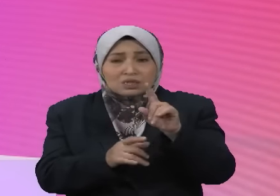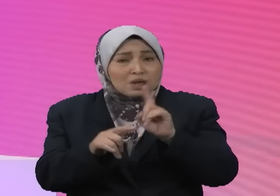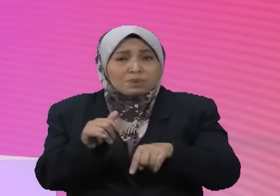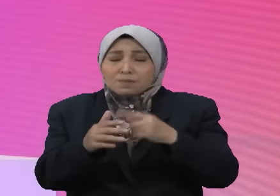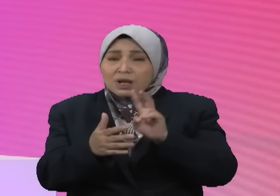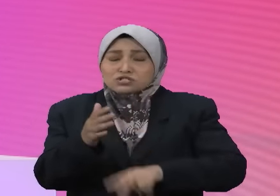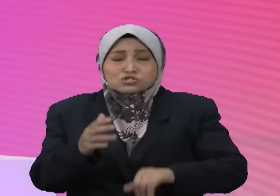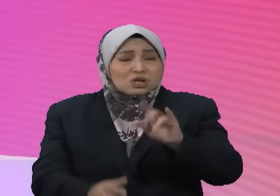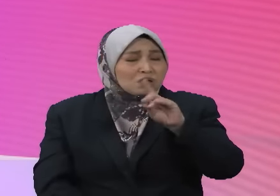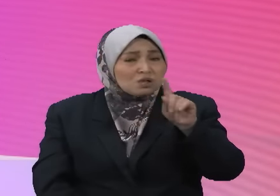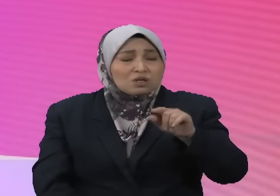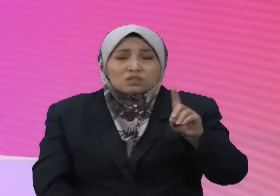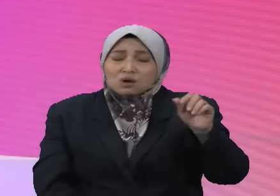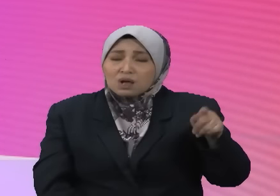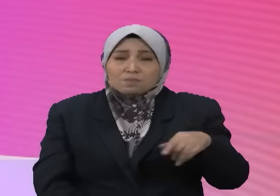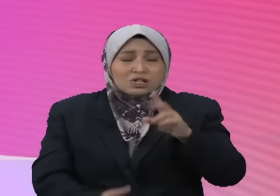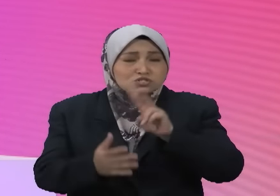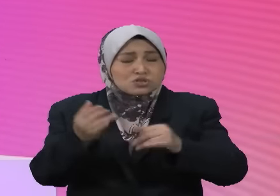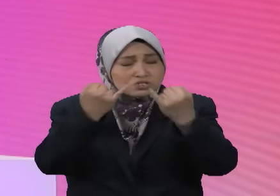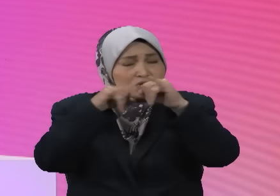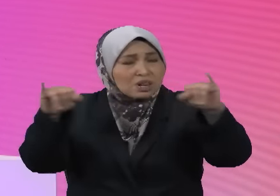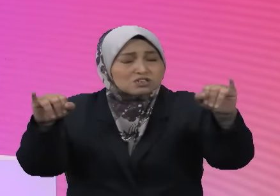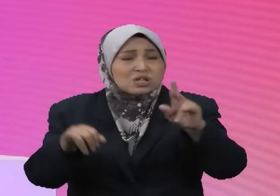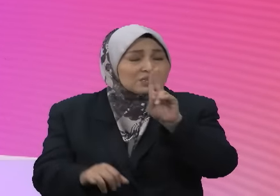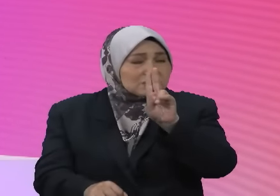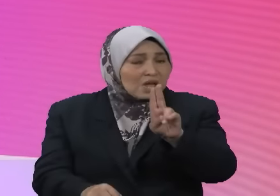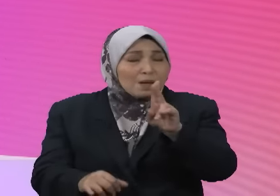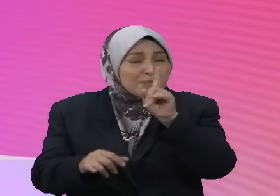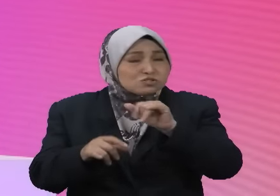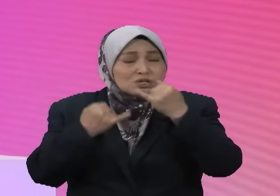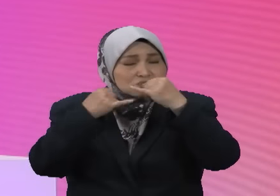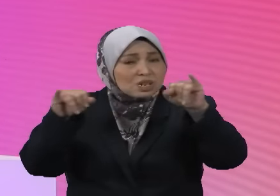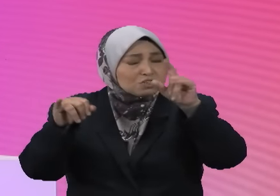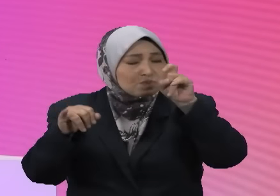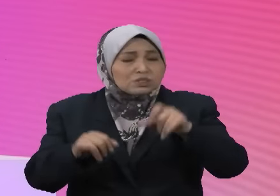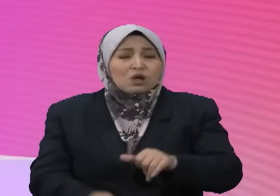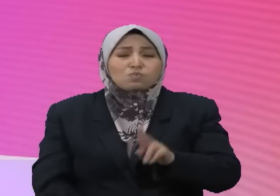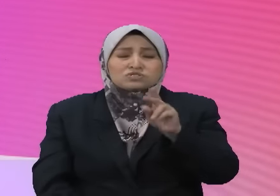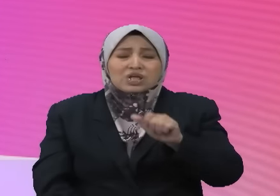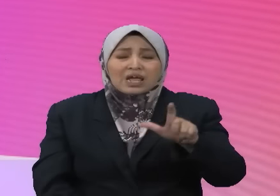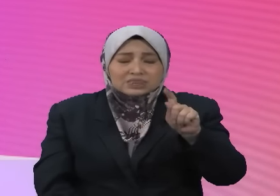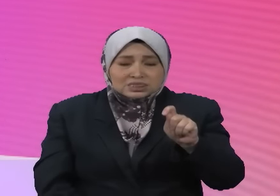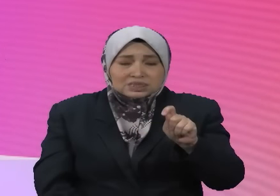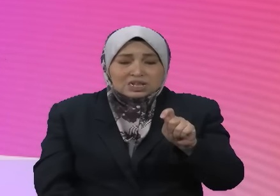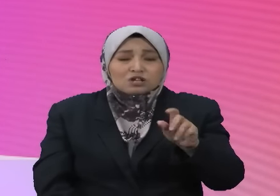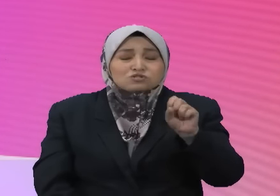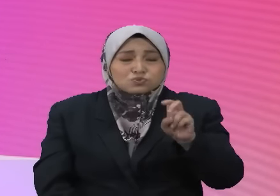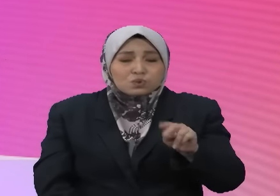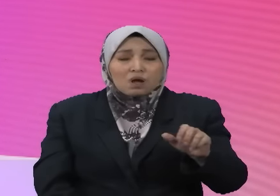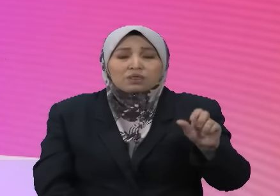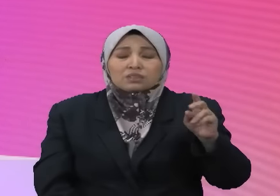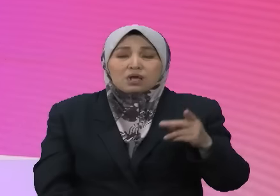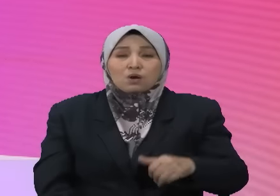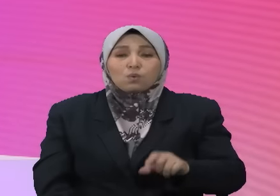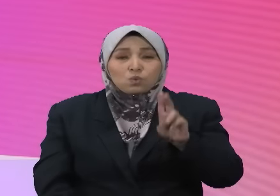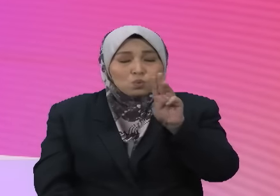baca Idam Imam kita baca secara izhar maksudnya ta kena jelas bunyi Matinya unzilat surah